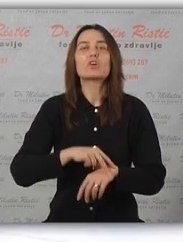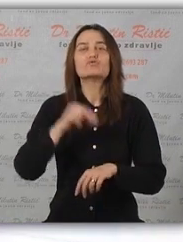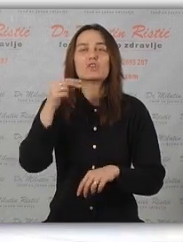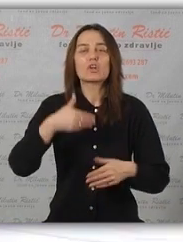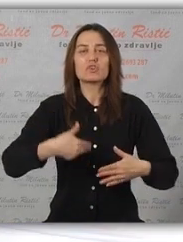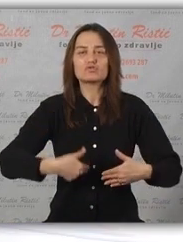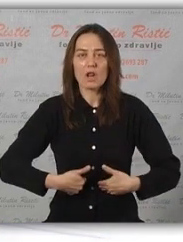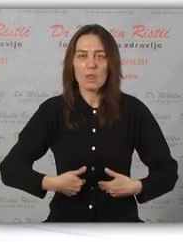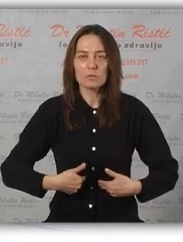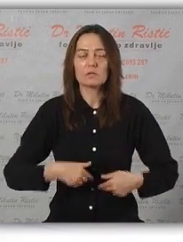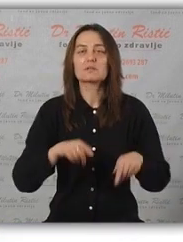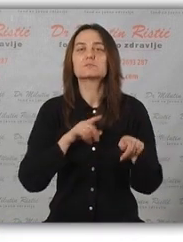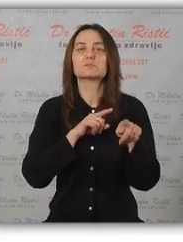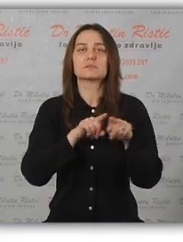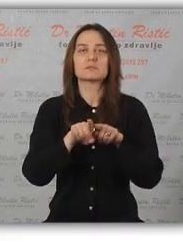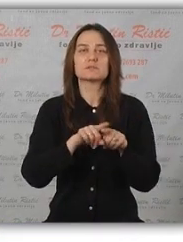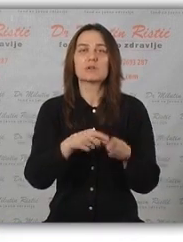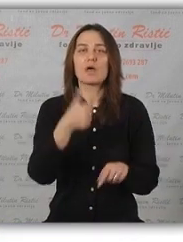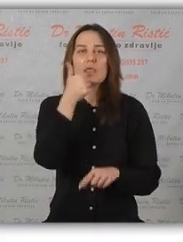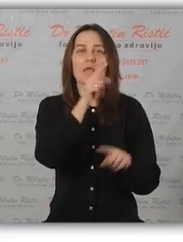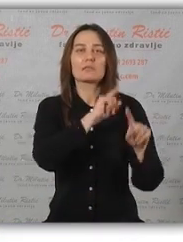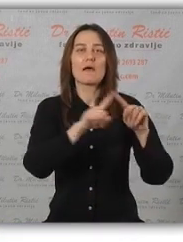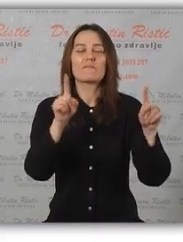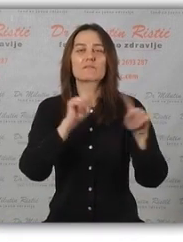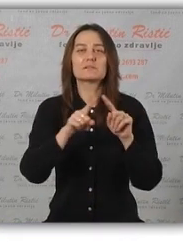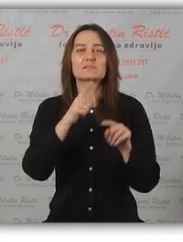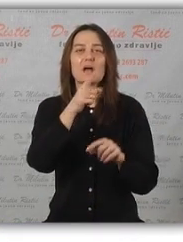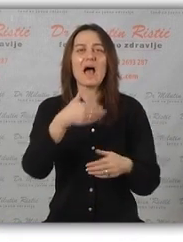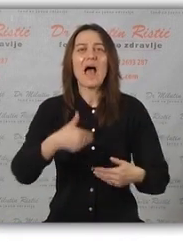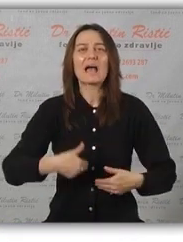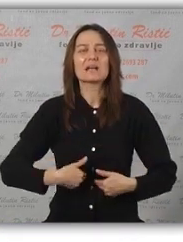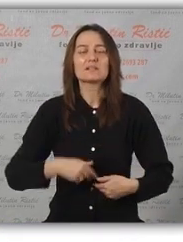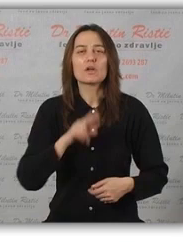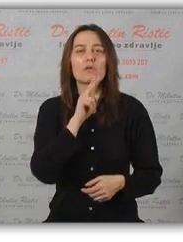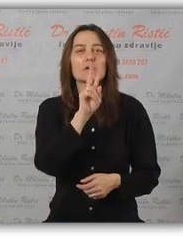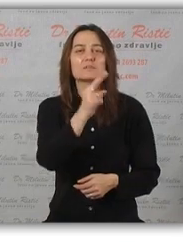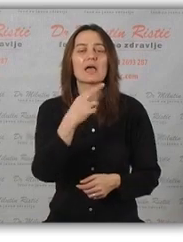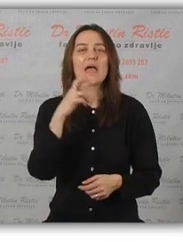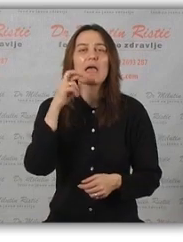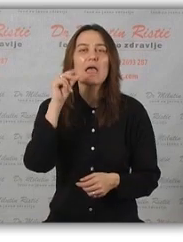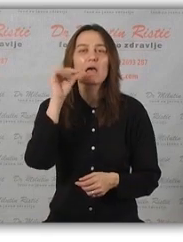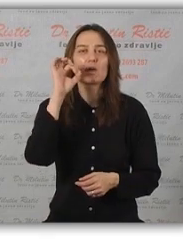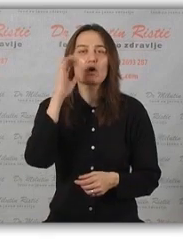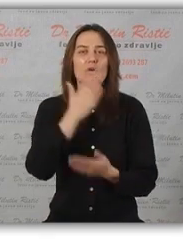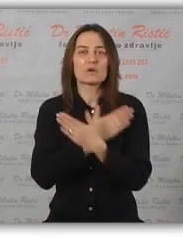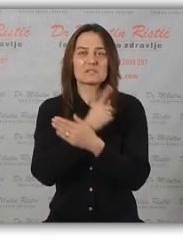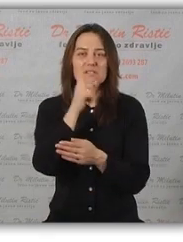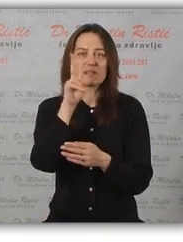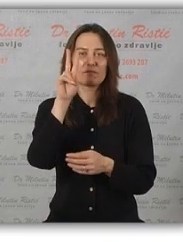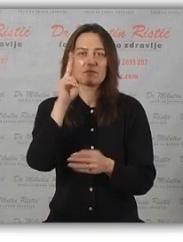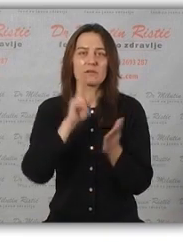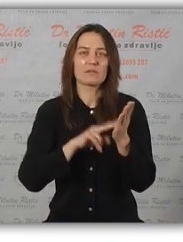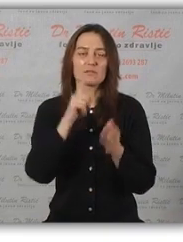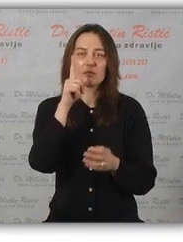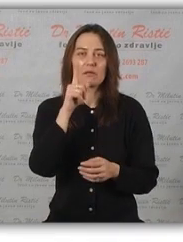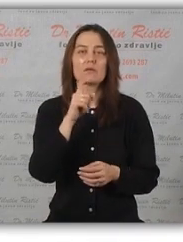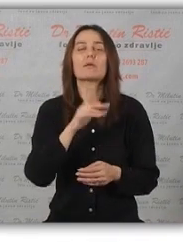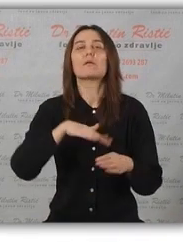na želucu, takođe jedna vrsta gastritisa koja se zove erozivni